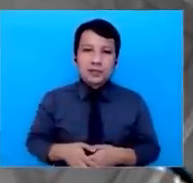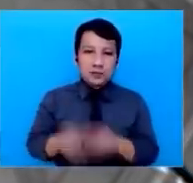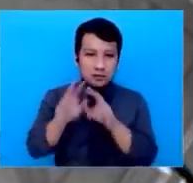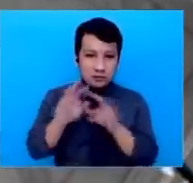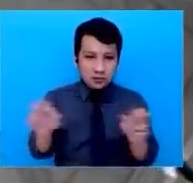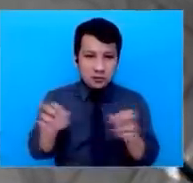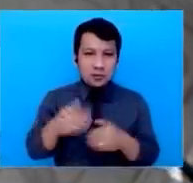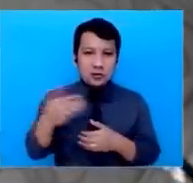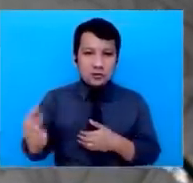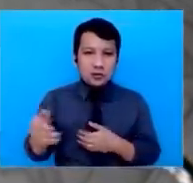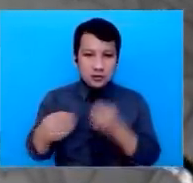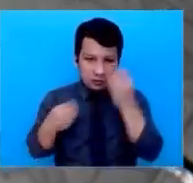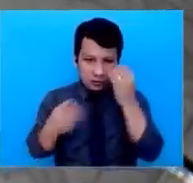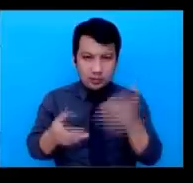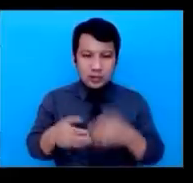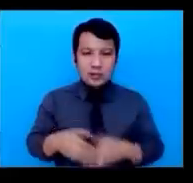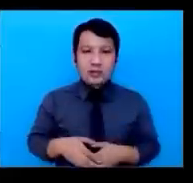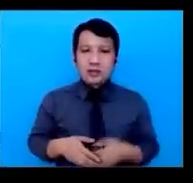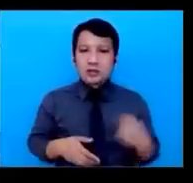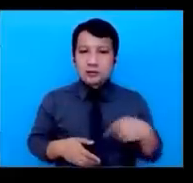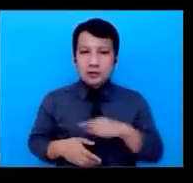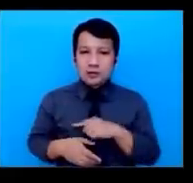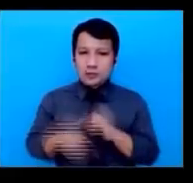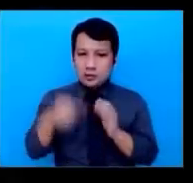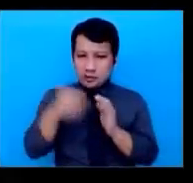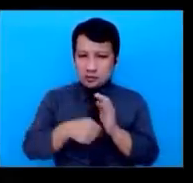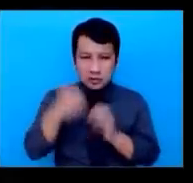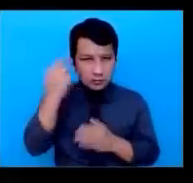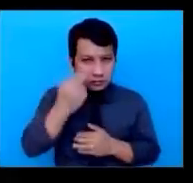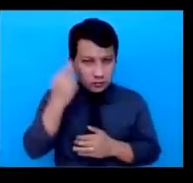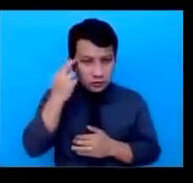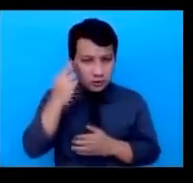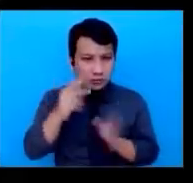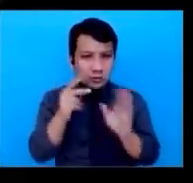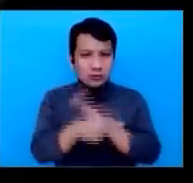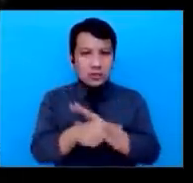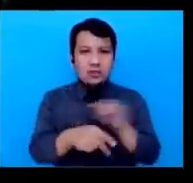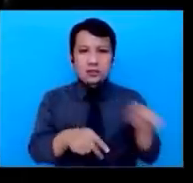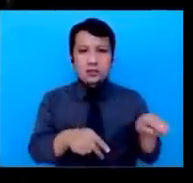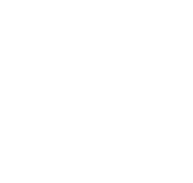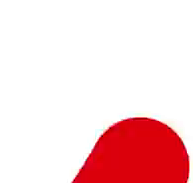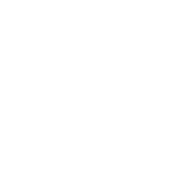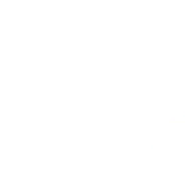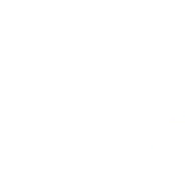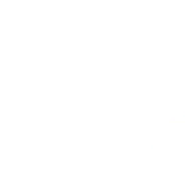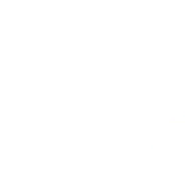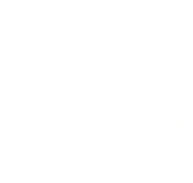kung may iba pang mas malalim na motibo sa pagpatay bukod sa pagnanakaw.